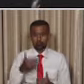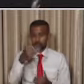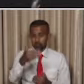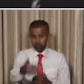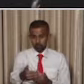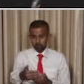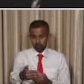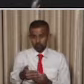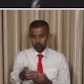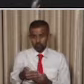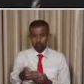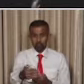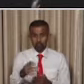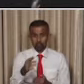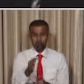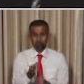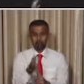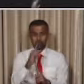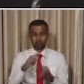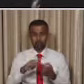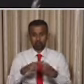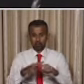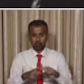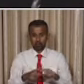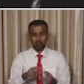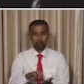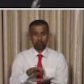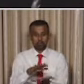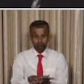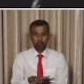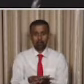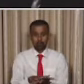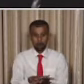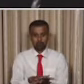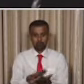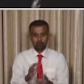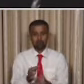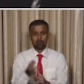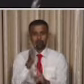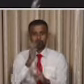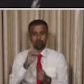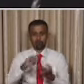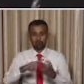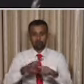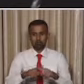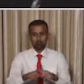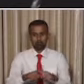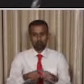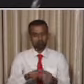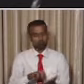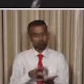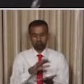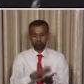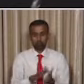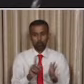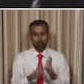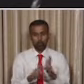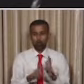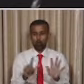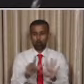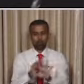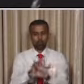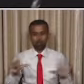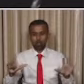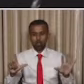පැවැත්වෙන ජනාධිපති වර්ණය අනිවාර්යෙන් පැවැත්වෙන ජනාධිපති වර්ණය නියත වශයෙන් ඔක්තෝබර් 17 වෙනිදාට